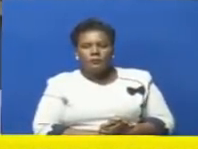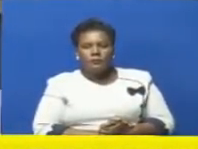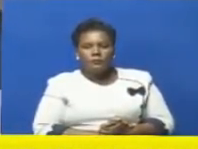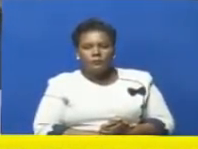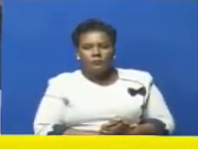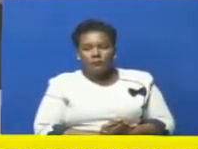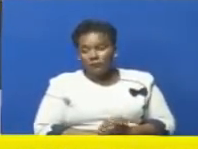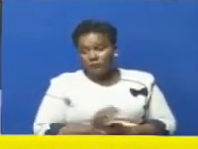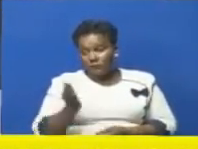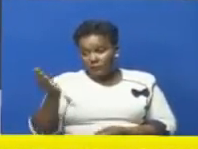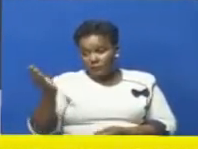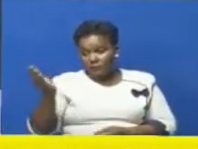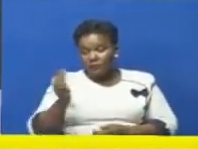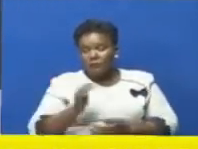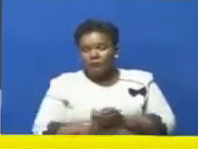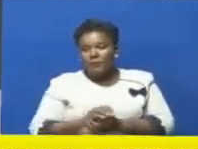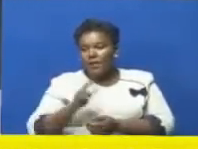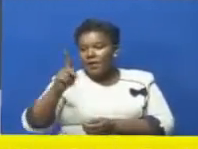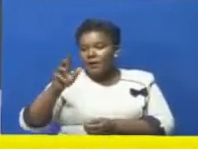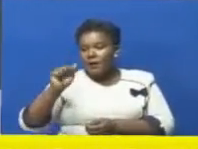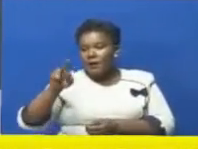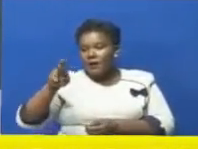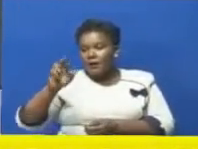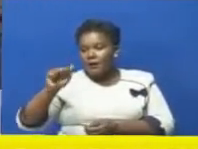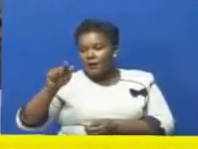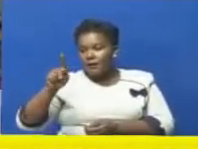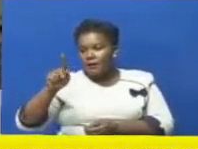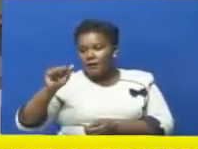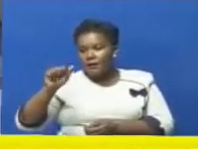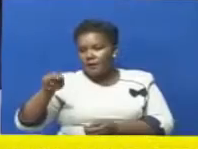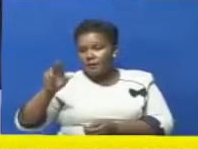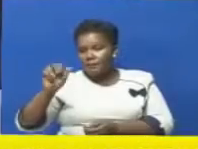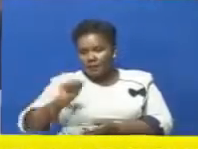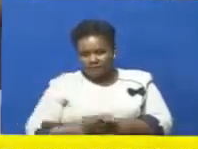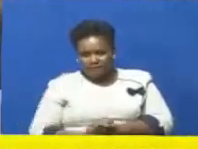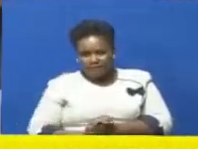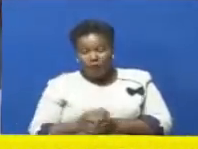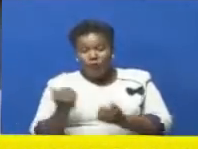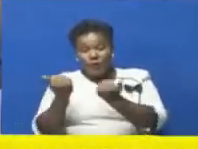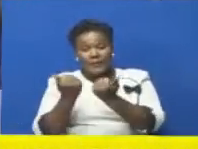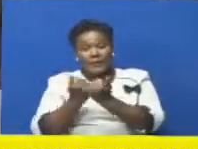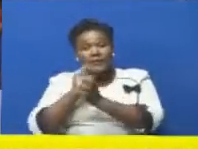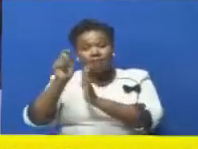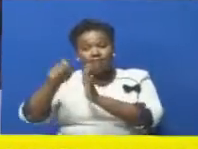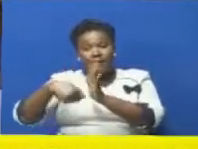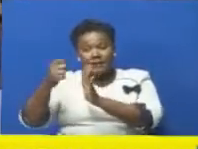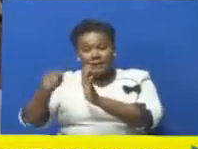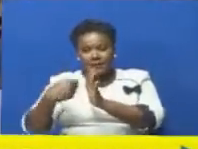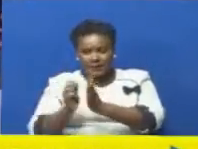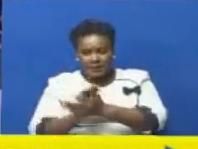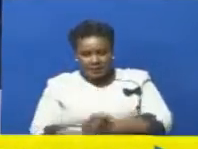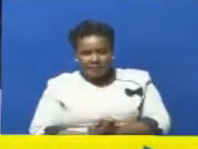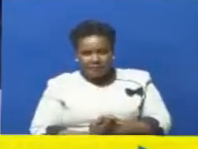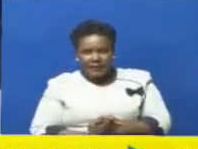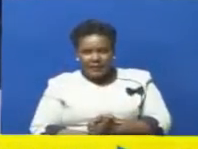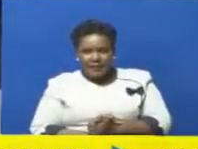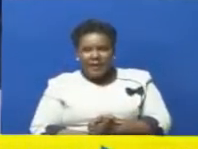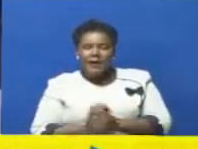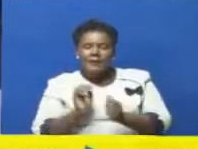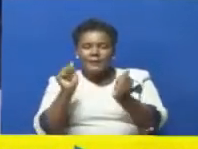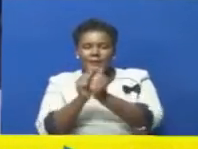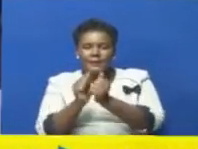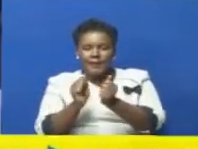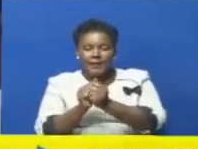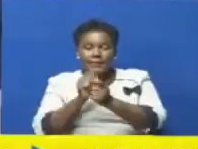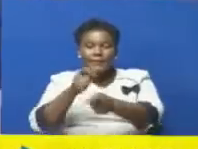Hii ni moja karakana ya uundaji wa mitambo ya uchakataji mazao, zana za kilimo na mashine za usindikaji iliyopo